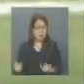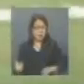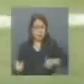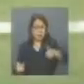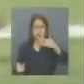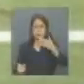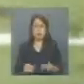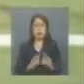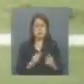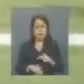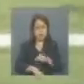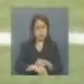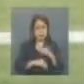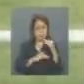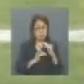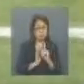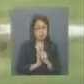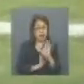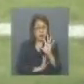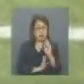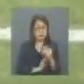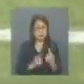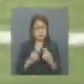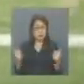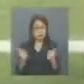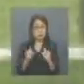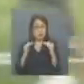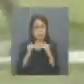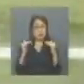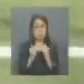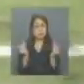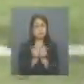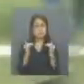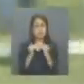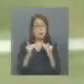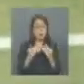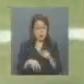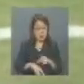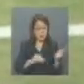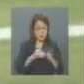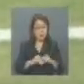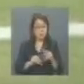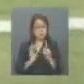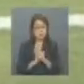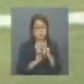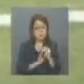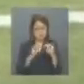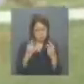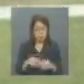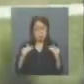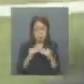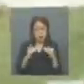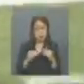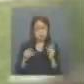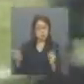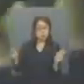า90นาทีคู่นี้ยังไม่มีผู้ชนะจะต้องต่อเวลาออกไปอีก30นาทีจากนั้นถึงจะตัดสินด้วยการดวลจุดโทษค่ะซึ่งเมืองทองกับบุรีรั